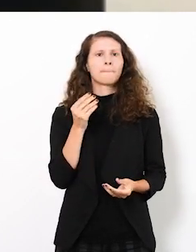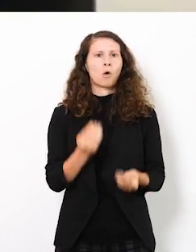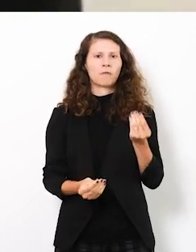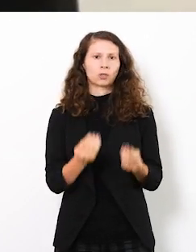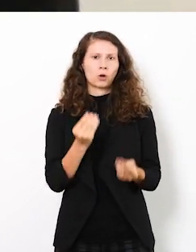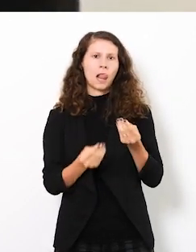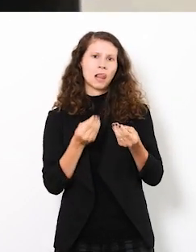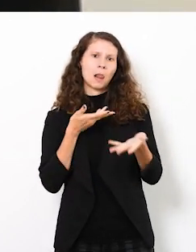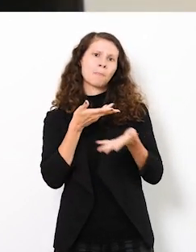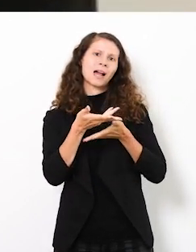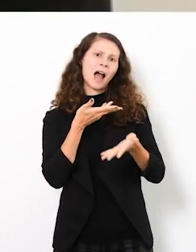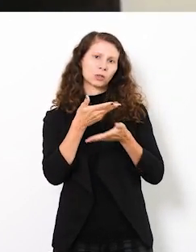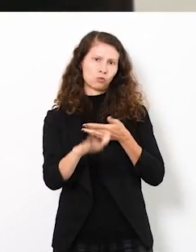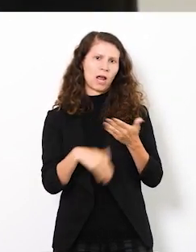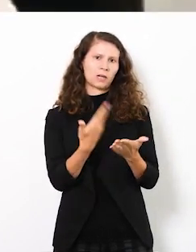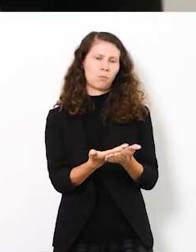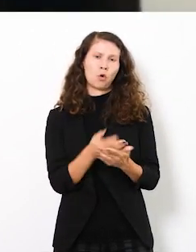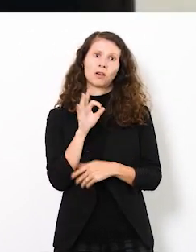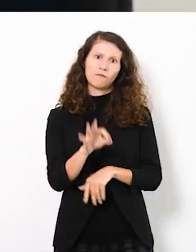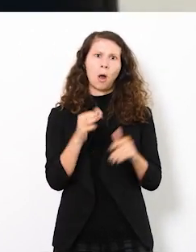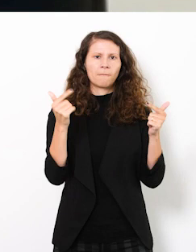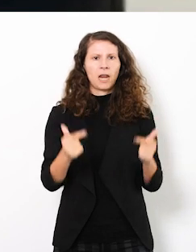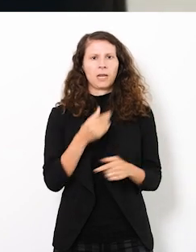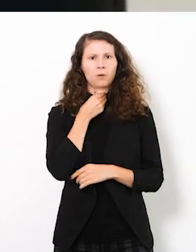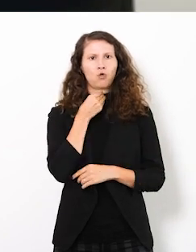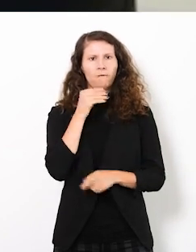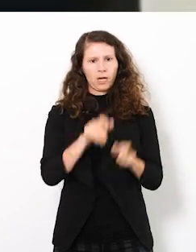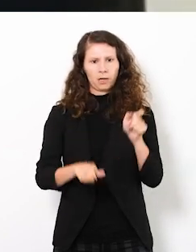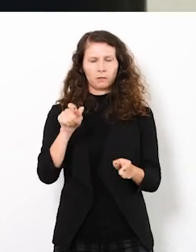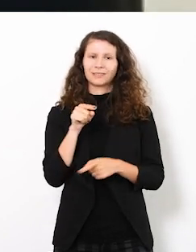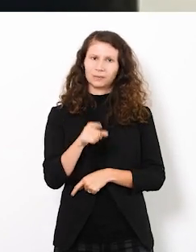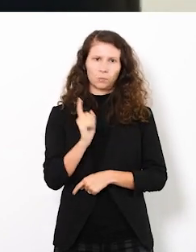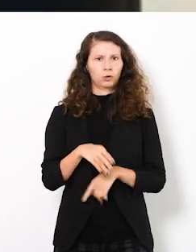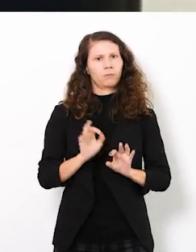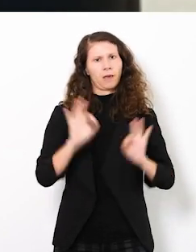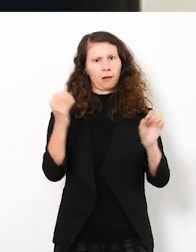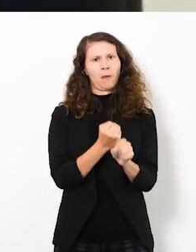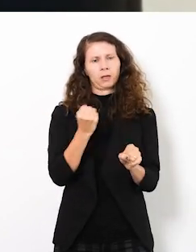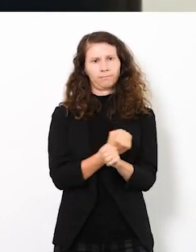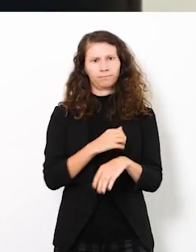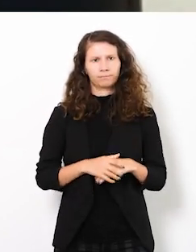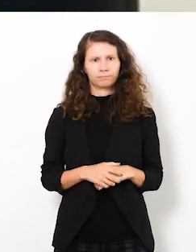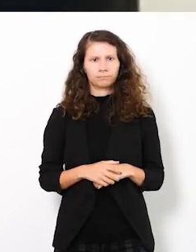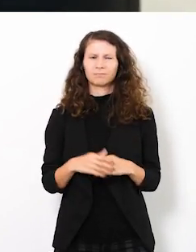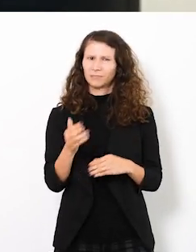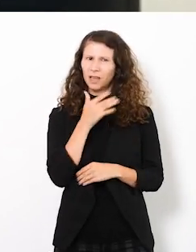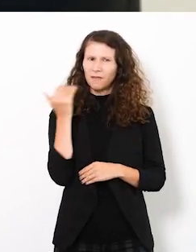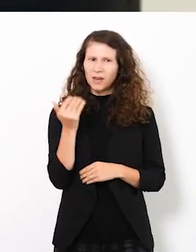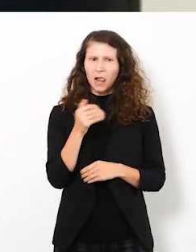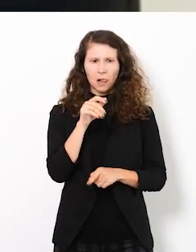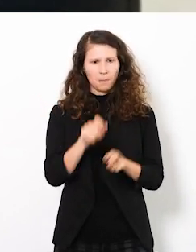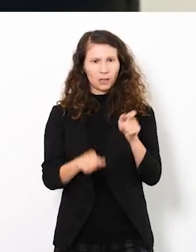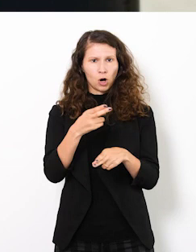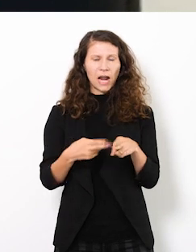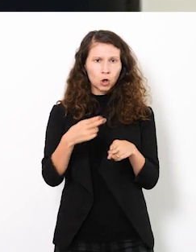professionellen Beratungsangebote für Pflegebedürftige verbessert werden müssen. viele pflegende